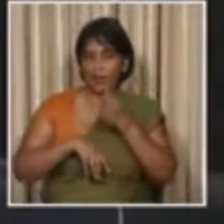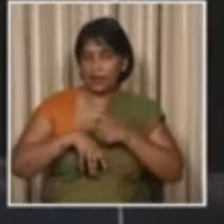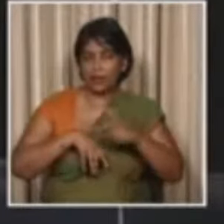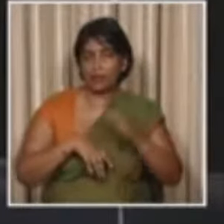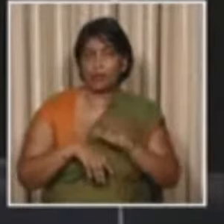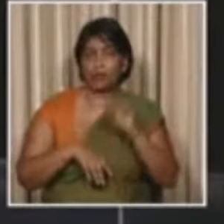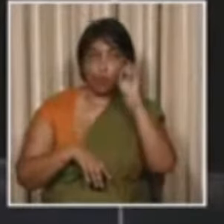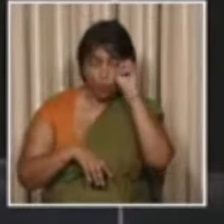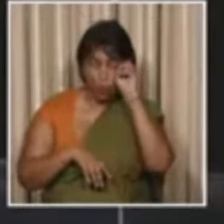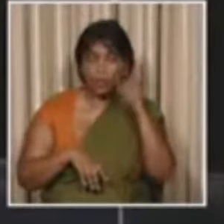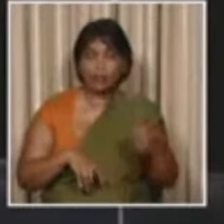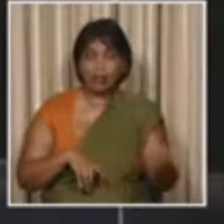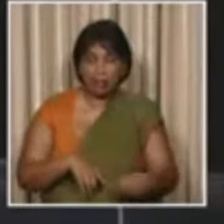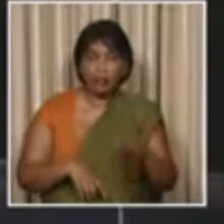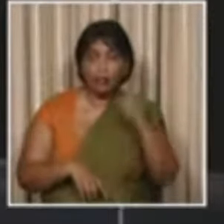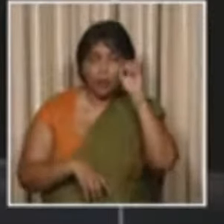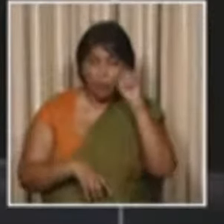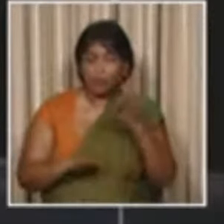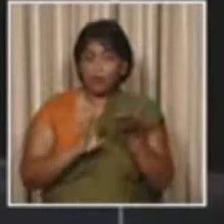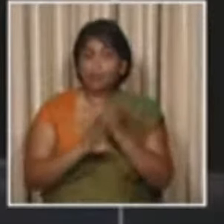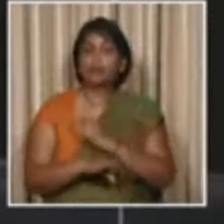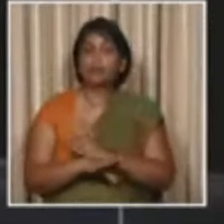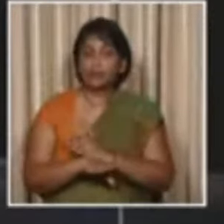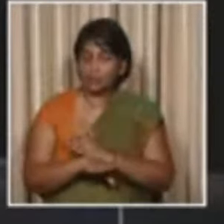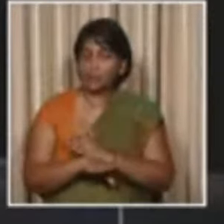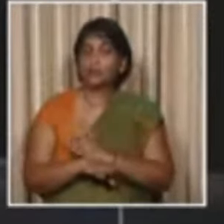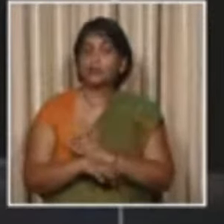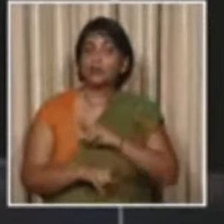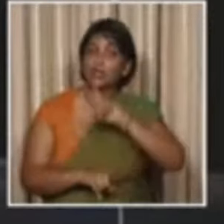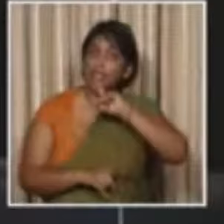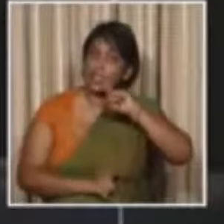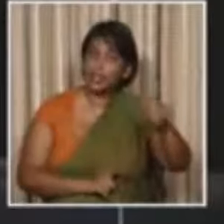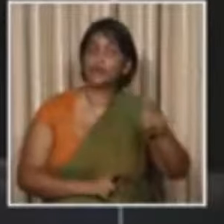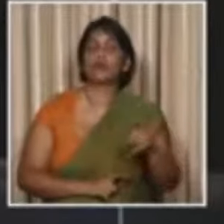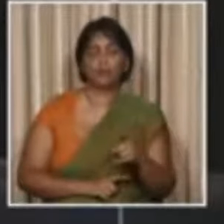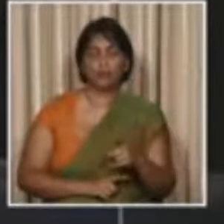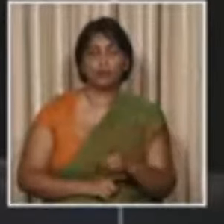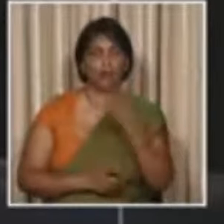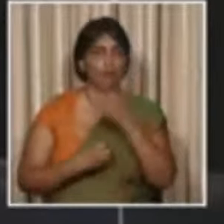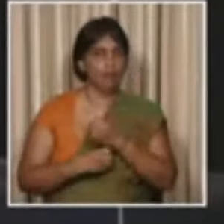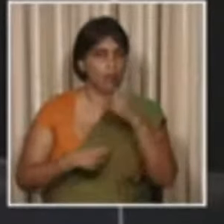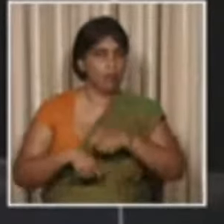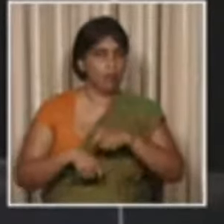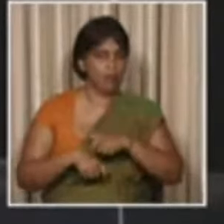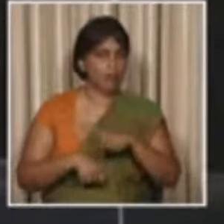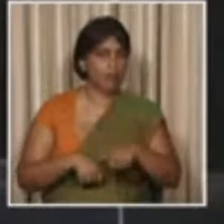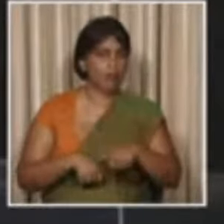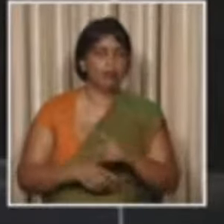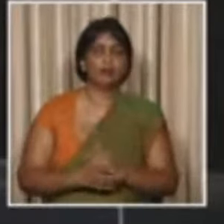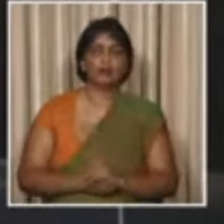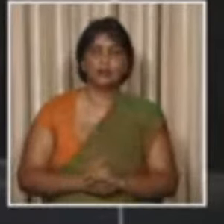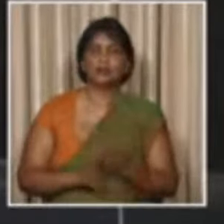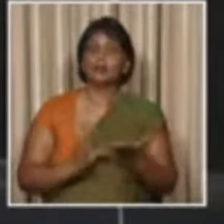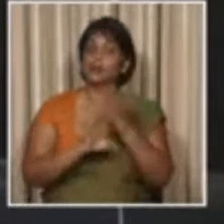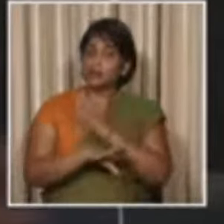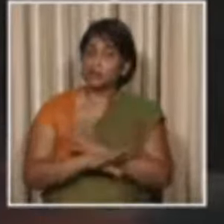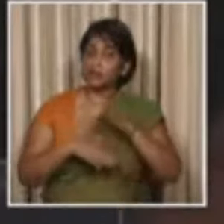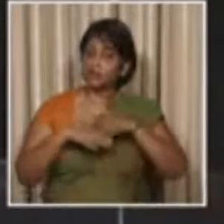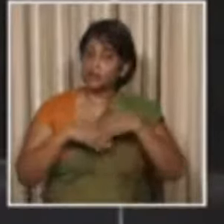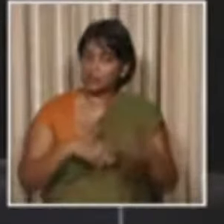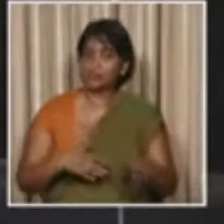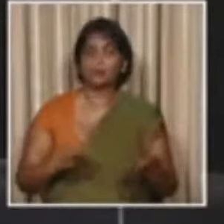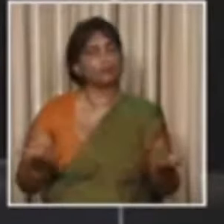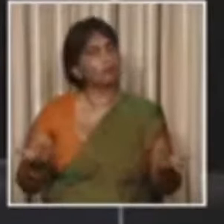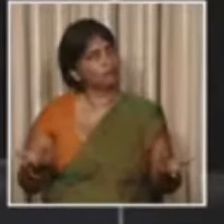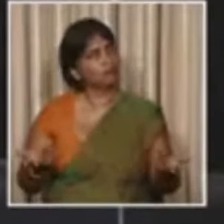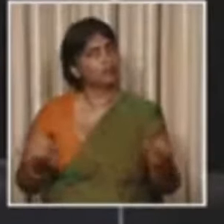එදා උදේ එදා උදේ සිද්ධිය වෙන්න කලනොත් දැනුම් දුන්නයි කියලා කිව්වා. ඔව්. ඊට පෙරත් ඒක උණයි. ඇයිද